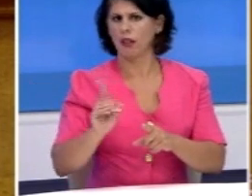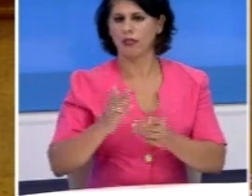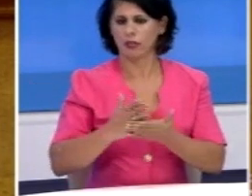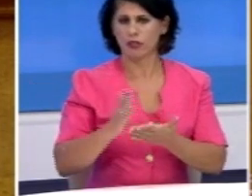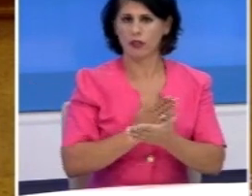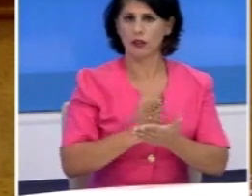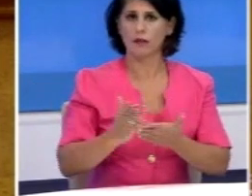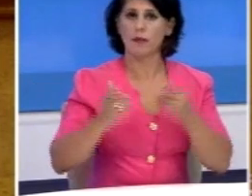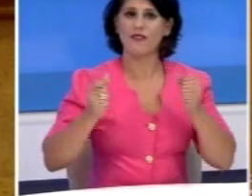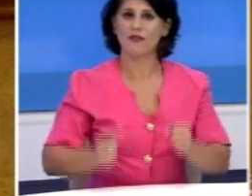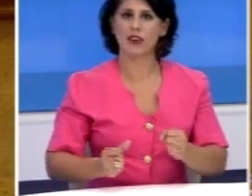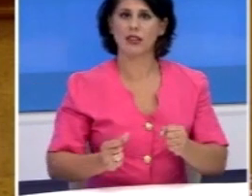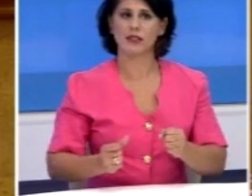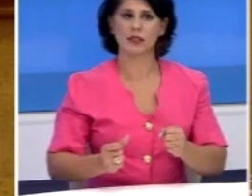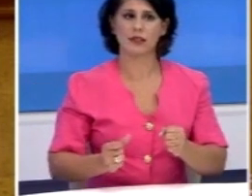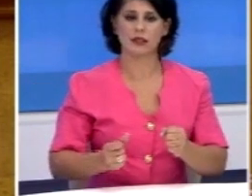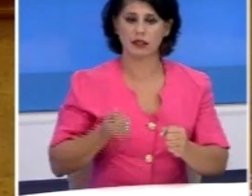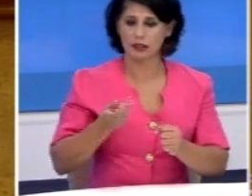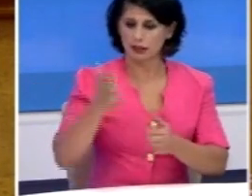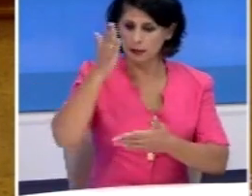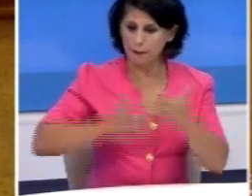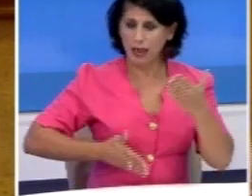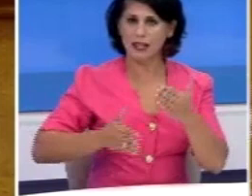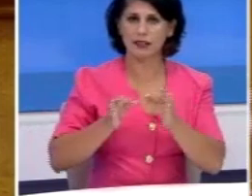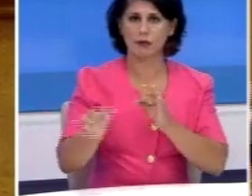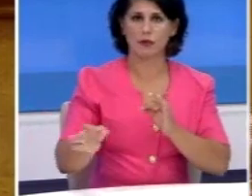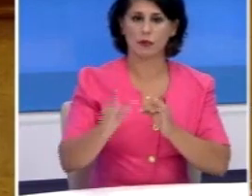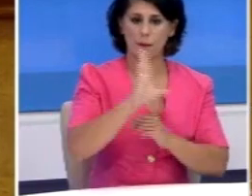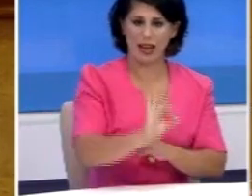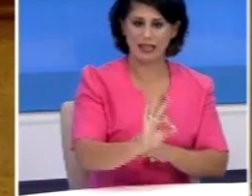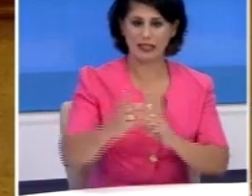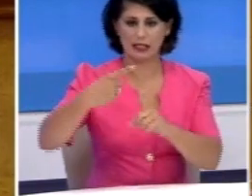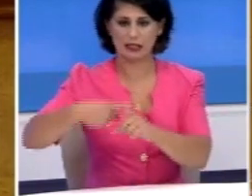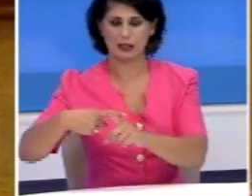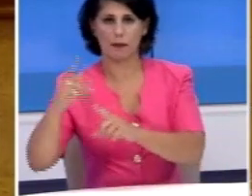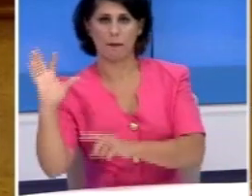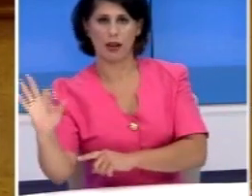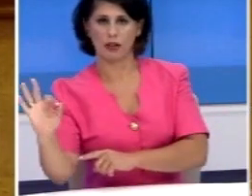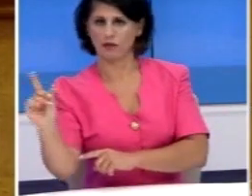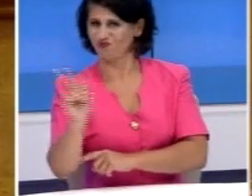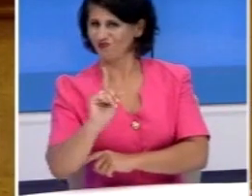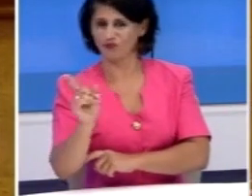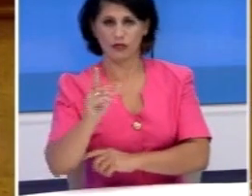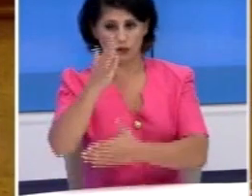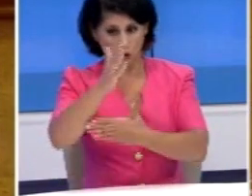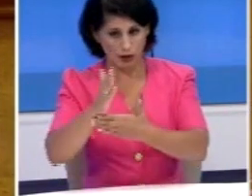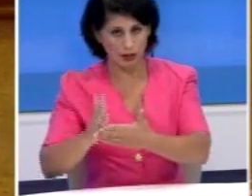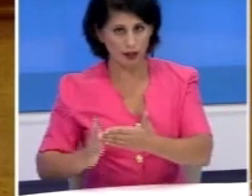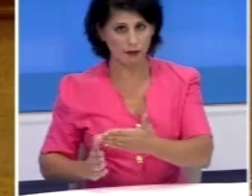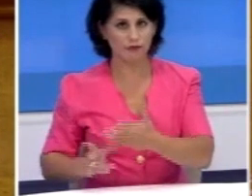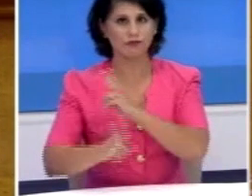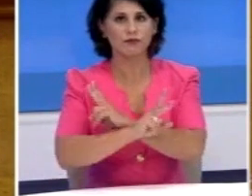καθορίστηκε με βάση τη μέση απόσταση 50 συν 50. Πρόκειται για γραμμή